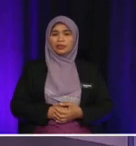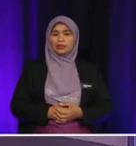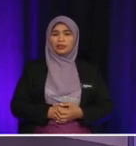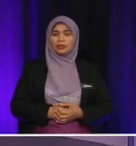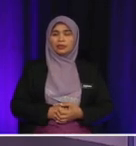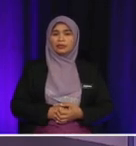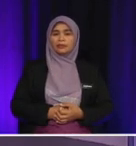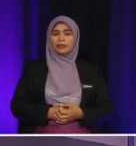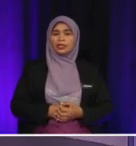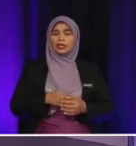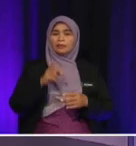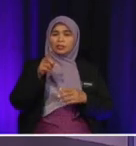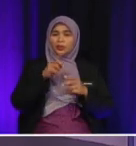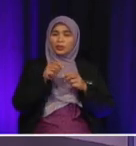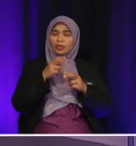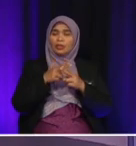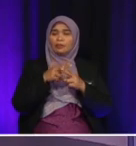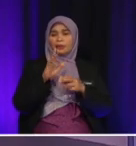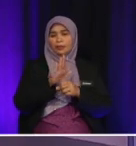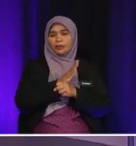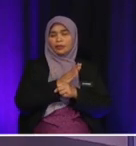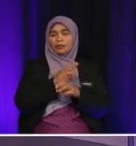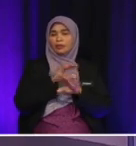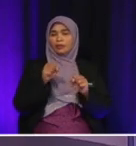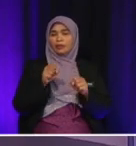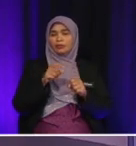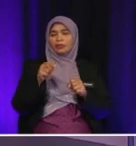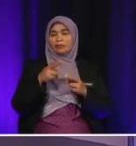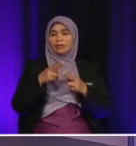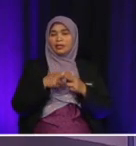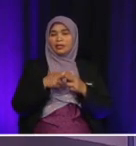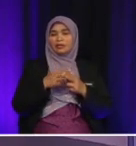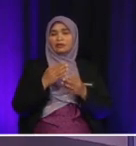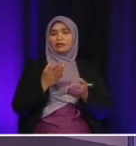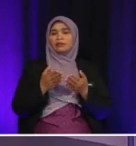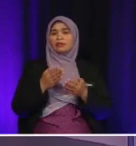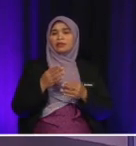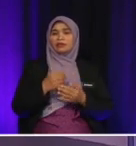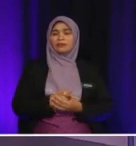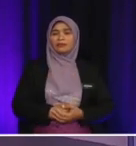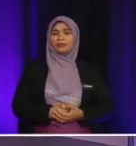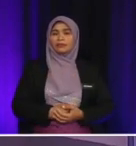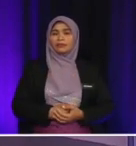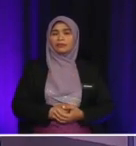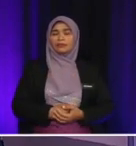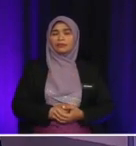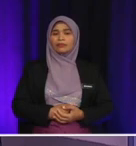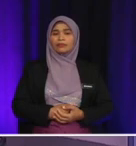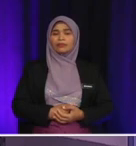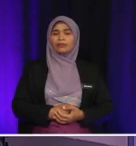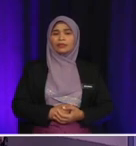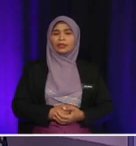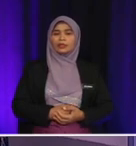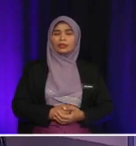as-siddiq ya Tuliskan nama penuh jangan tulis Abu Bakar sahaja mungkin Abu Bakar jual burger ke Abu Bakar jual cendol ke